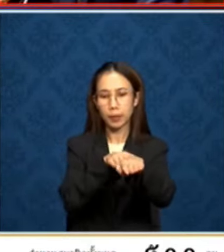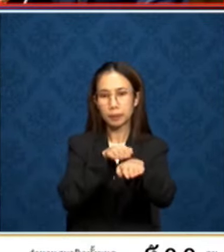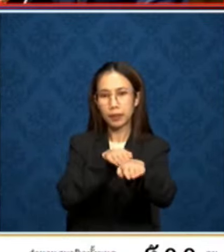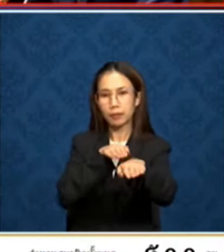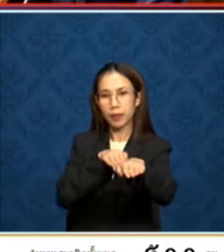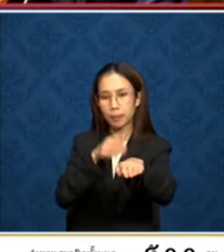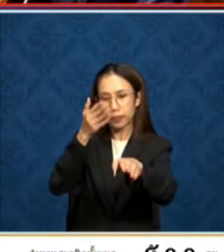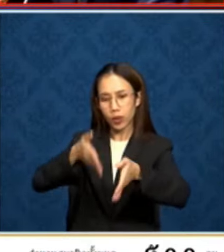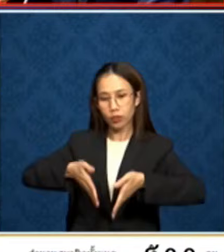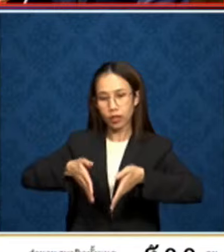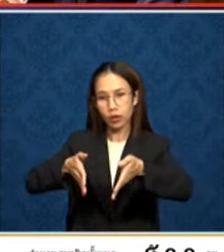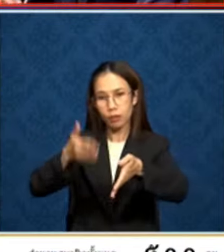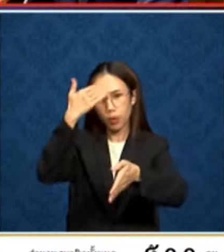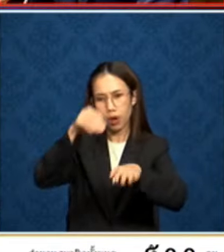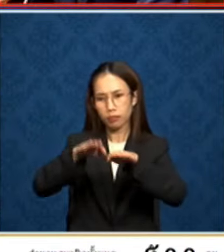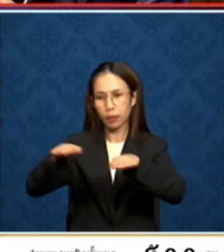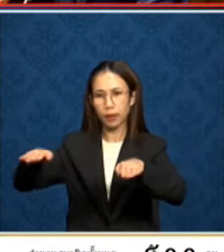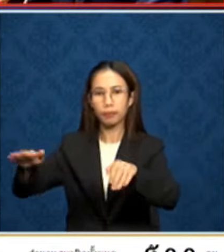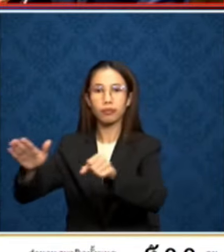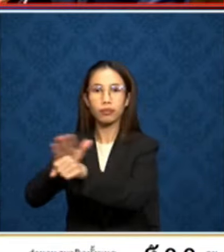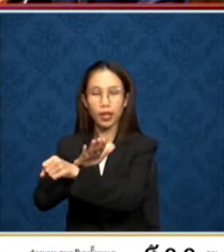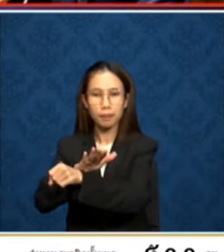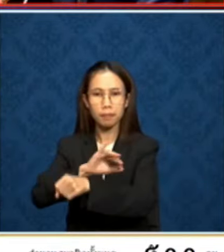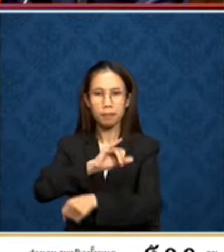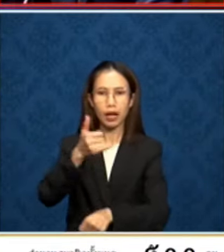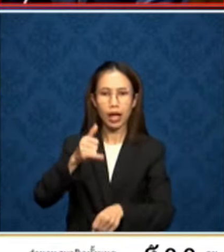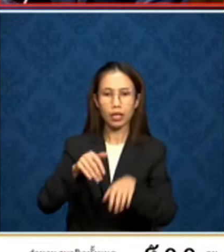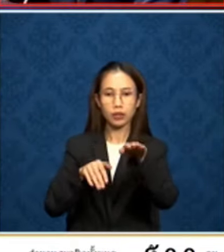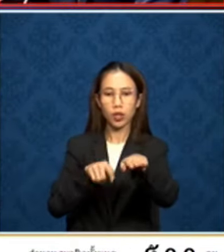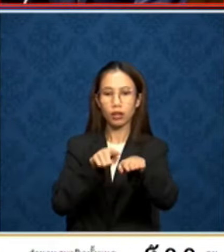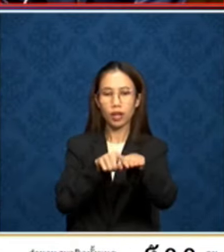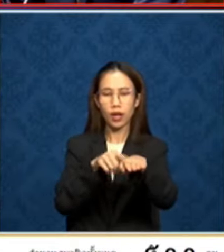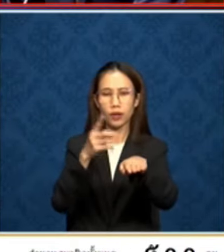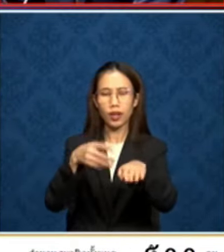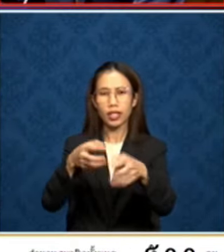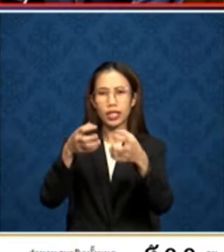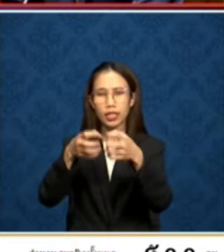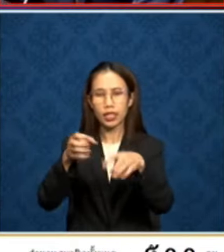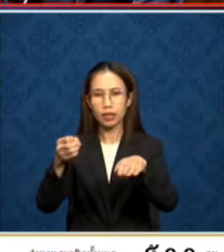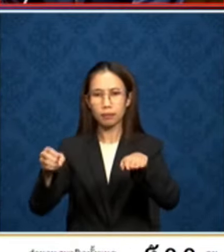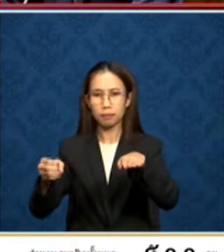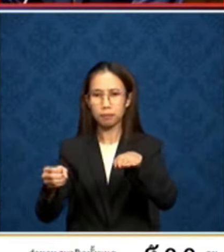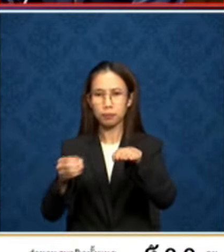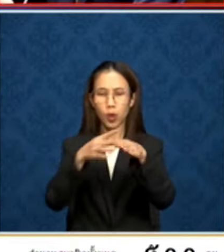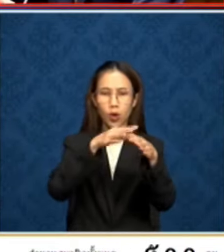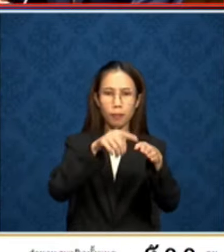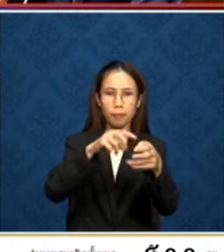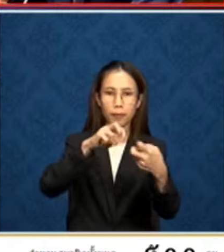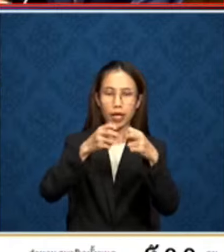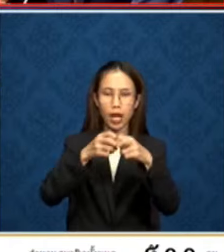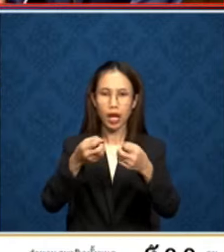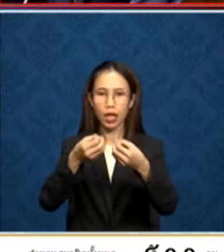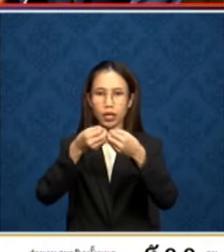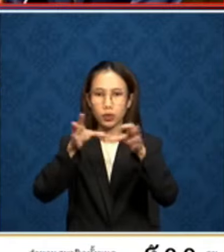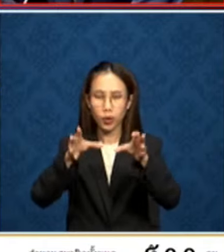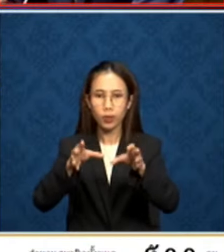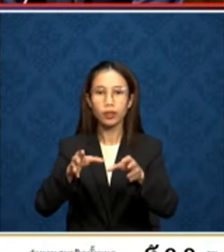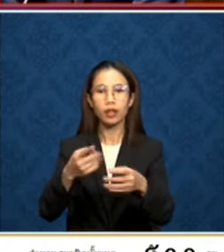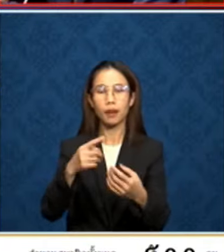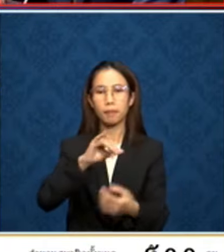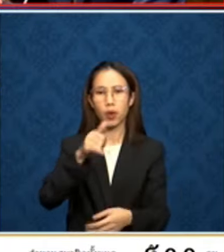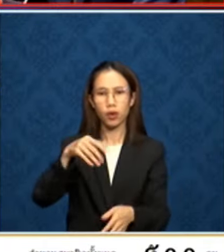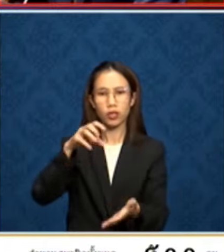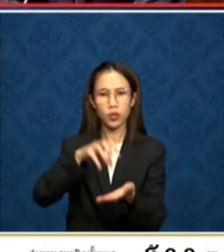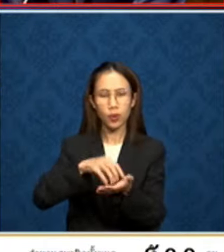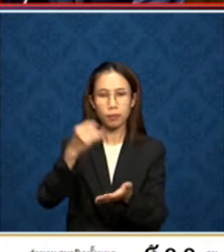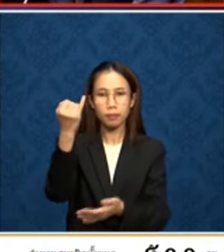ลานจอดรถเต็มบางคันโชคร้ายนะคะถูกหินที่อยู่บนถนนกระเด็นใส่รถกระจกแตกบางคัโชคร้าย